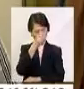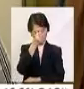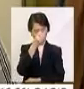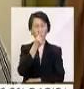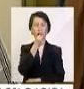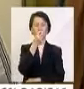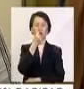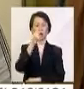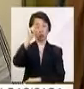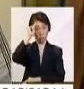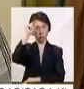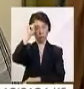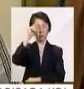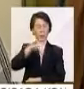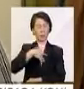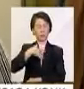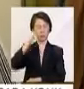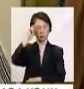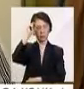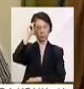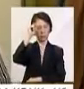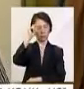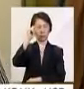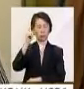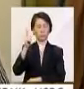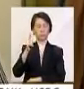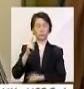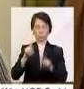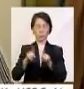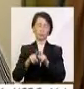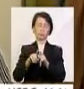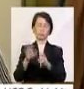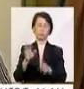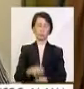Apa lagi Terengganu ah gitu, habis saya lupa tajuk dia. So macam itulah.